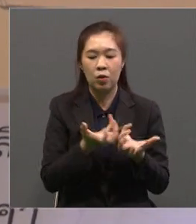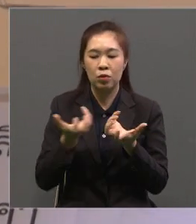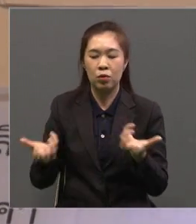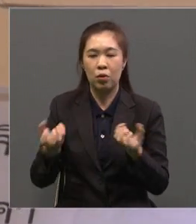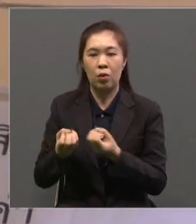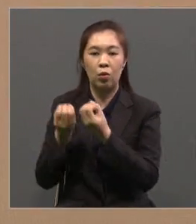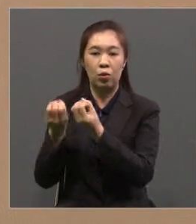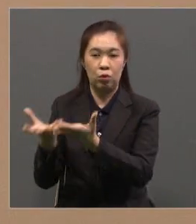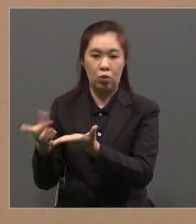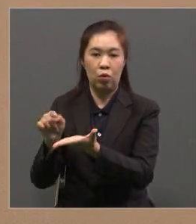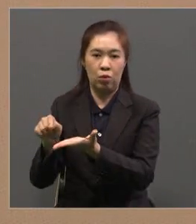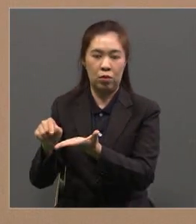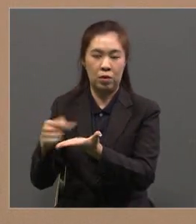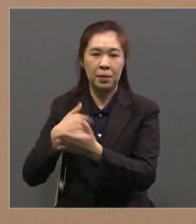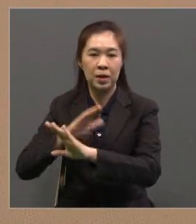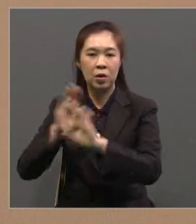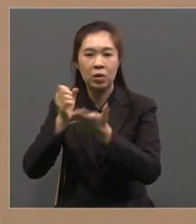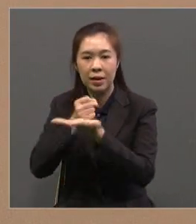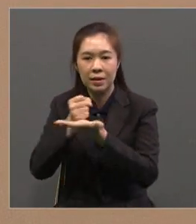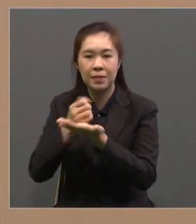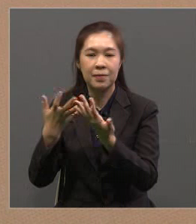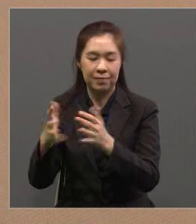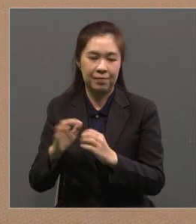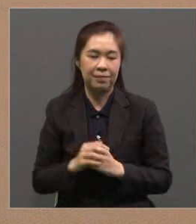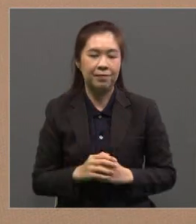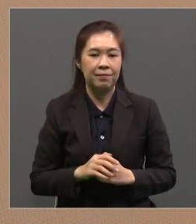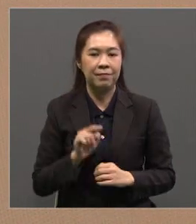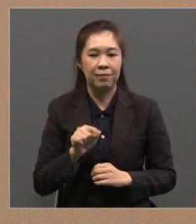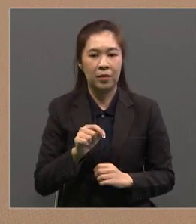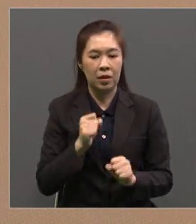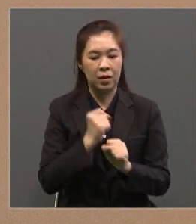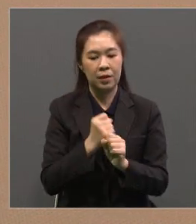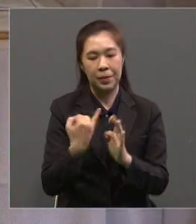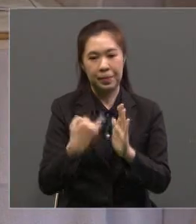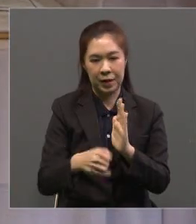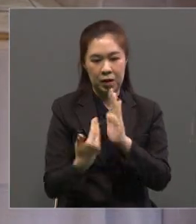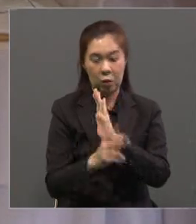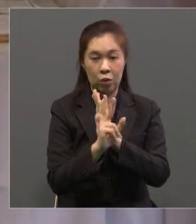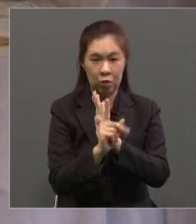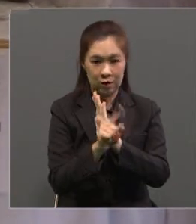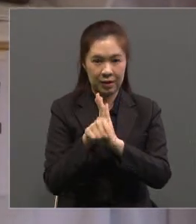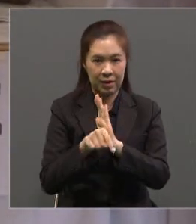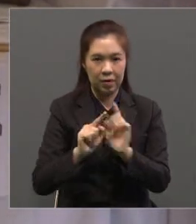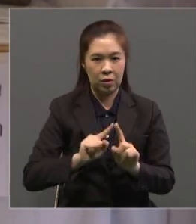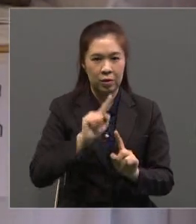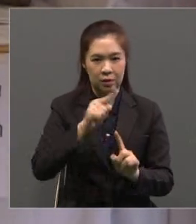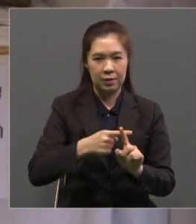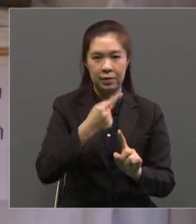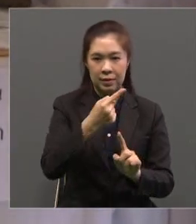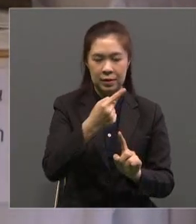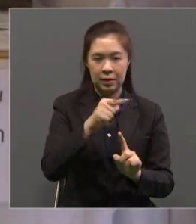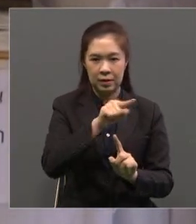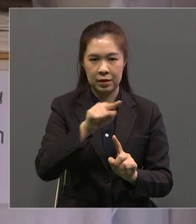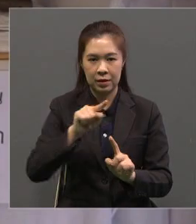พื่อบำบัดจำนวน4คนส่วนยอดการจับกุมผู้กระทำความผิดเกี่ยวกับยาเสพติดในพื้นที่ของจังหวัดขอนแก่นนะคะตั้งแต่วันที่1มกราค